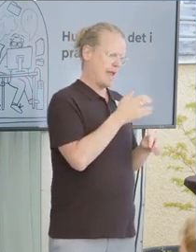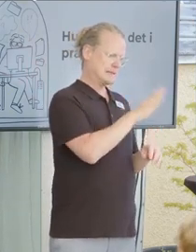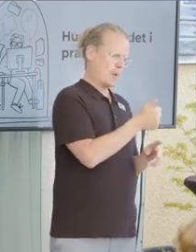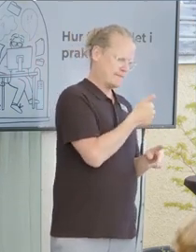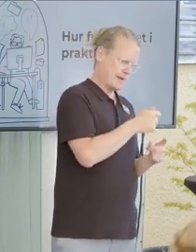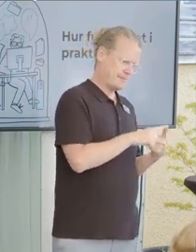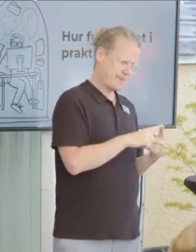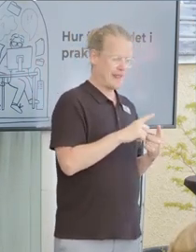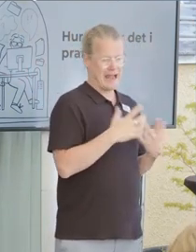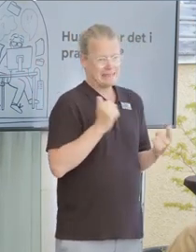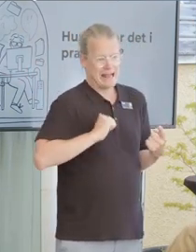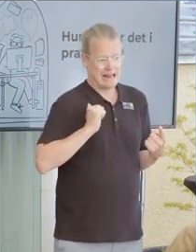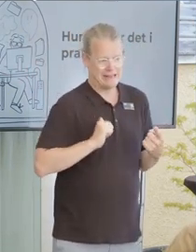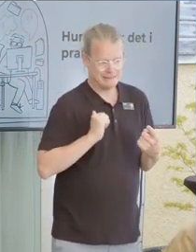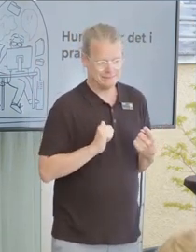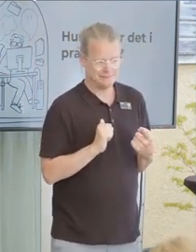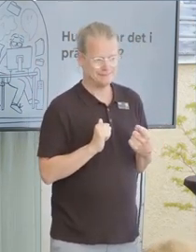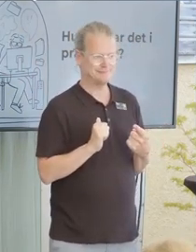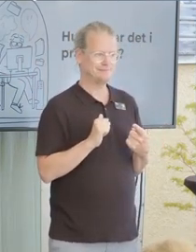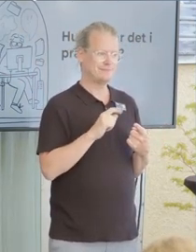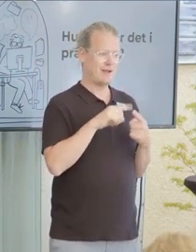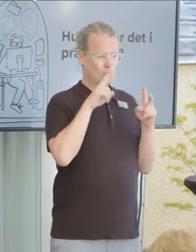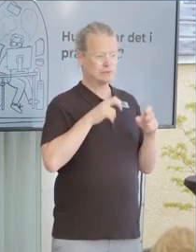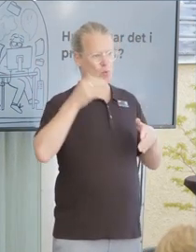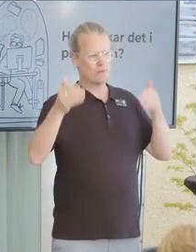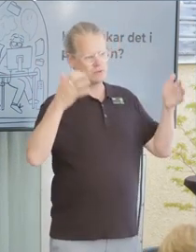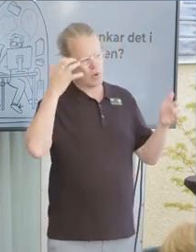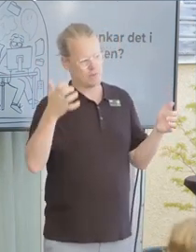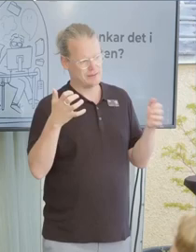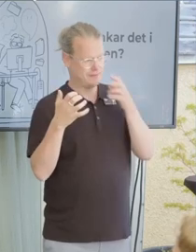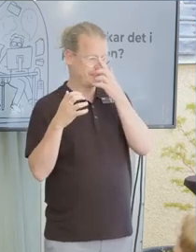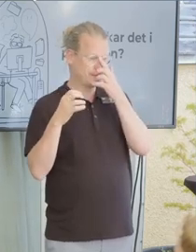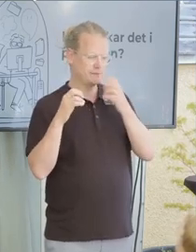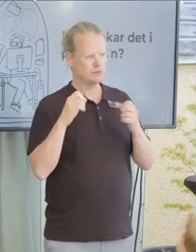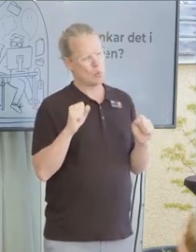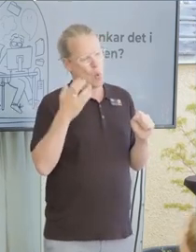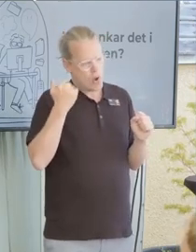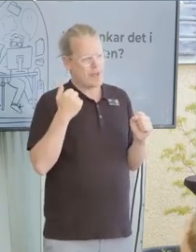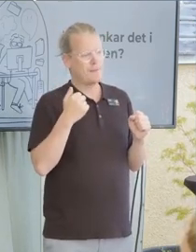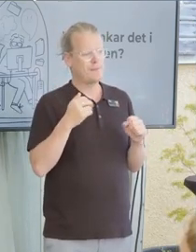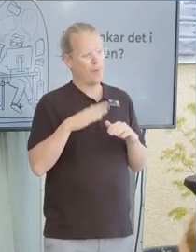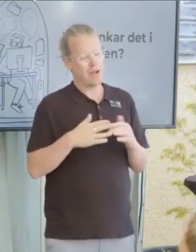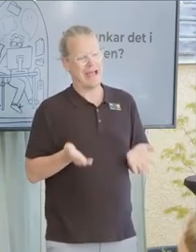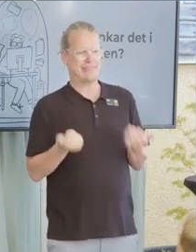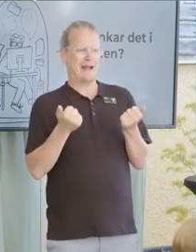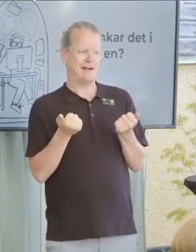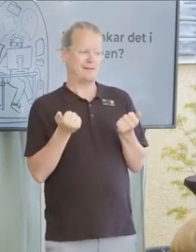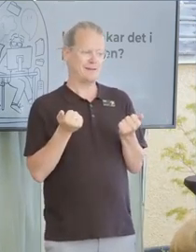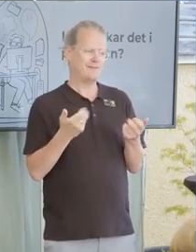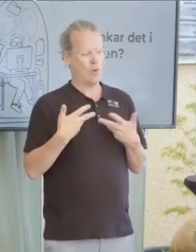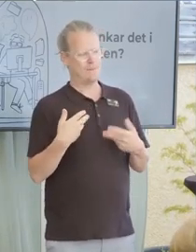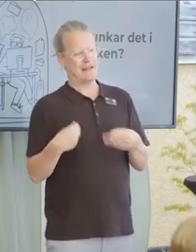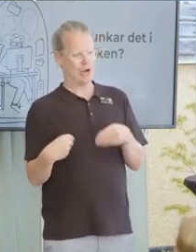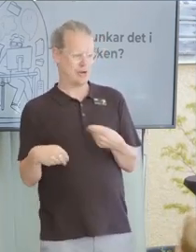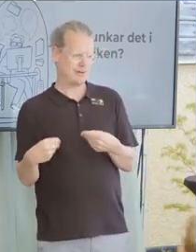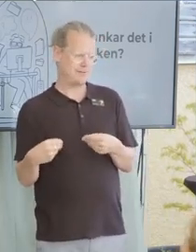tillgänglighet, att forskare utanför Stockholm ska kunna på ett rimligt sätt få tillgång till forskningsdata. Mm. Hela